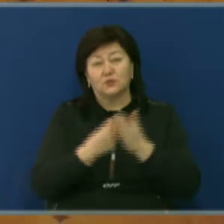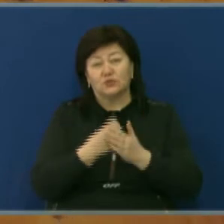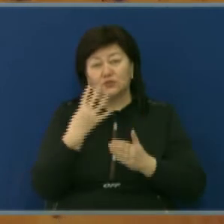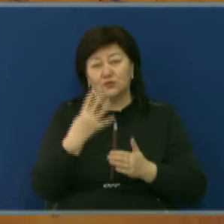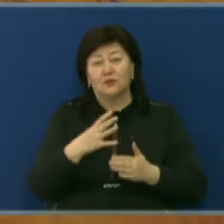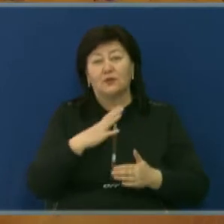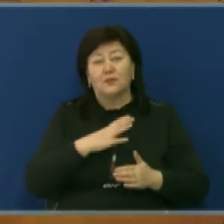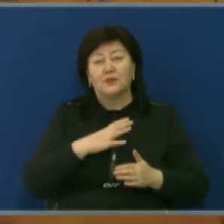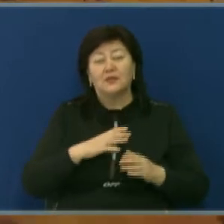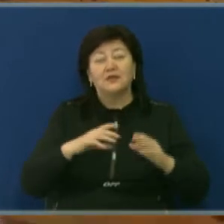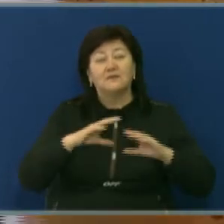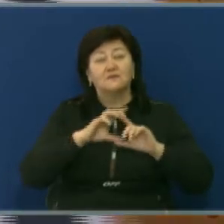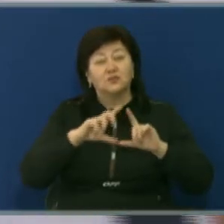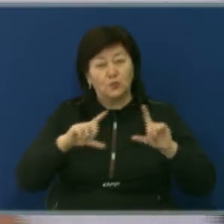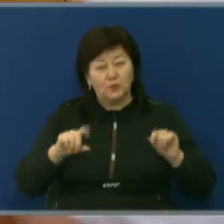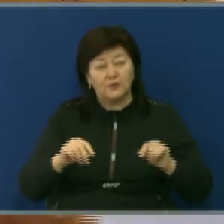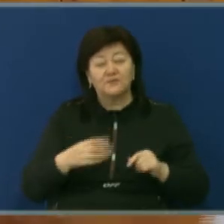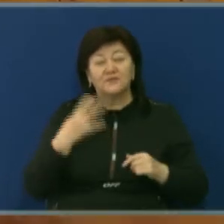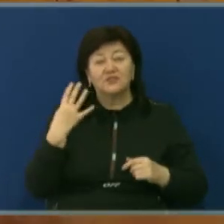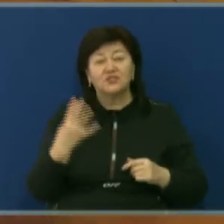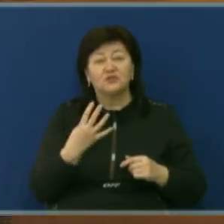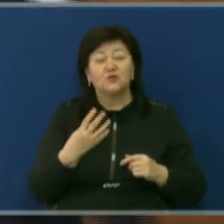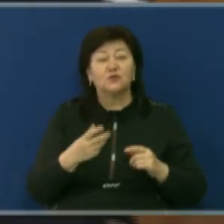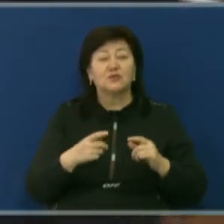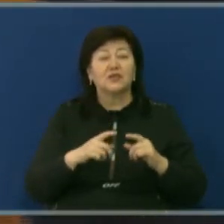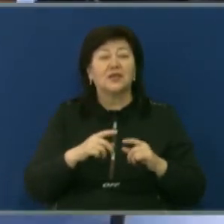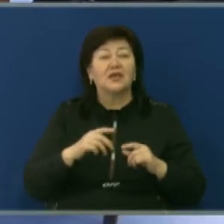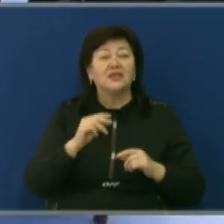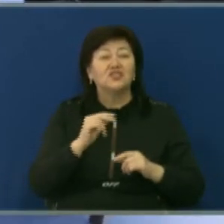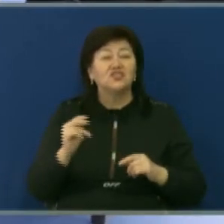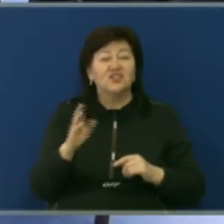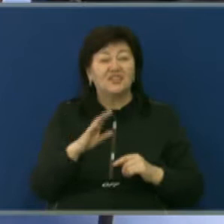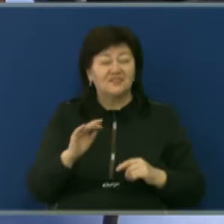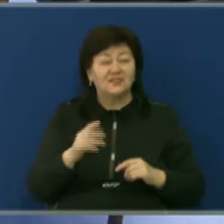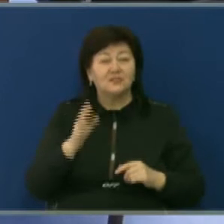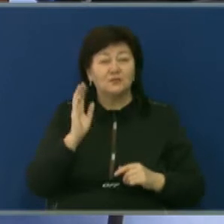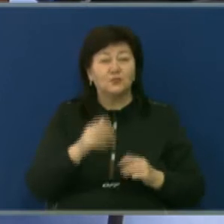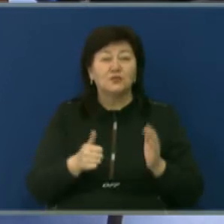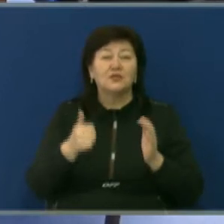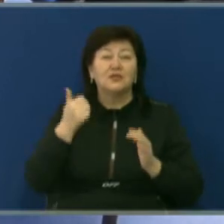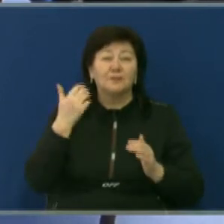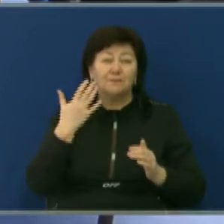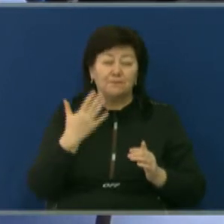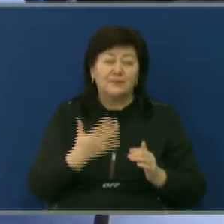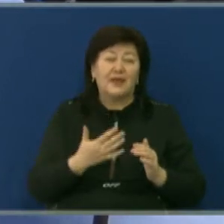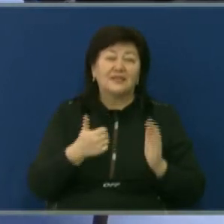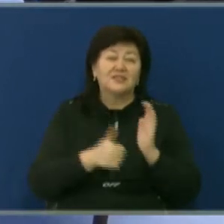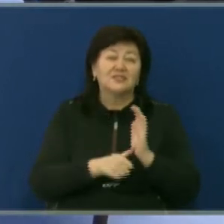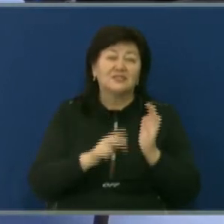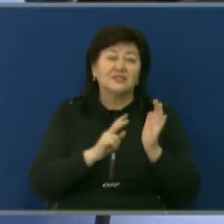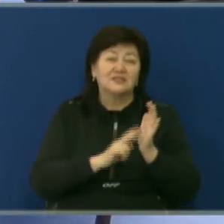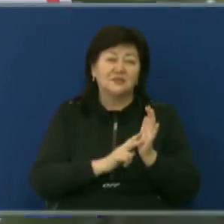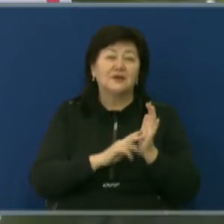школах. Теперь с четвертой четверти к ним присоединяются ученики 6, 7, 8 и 10